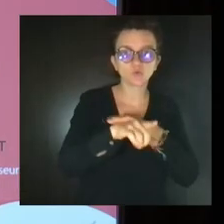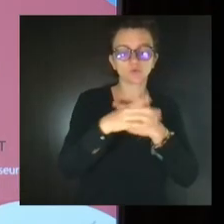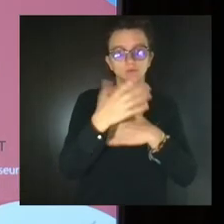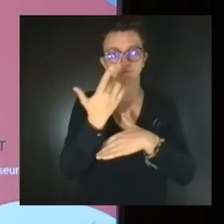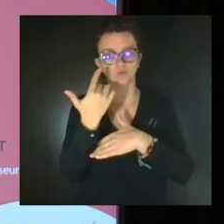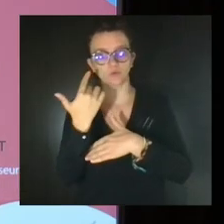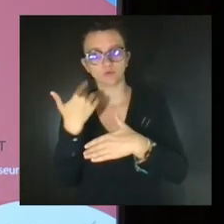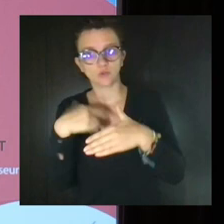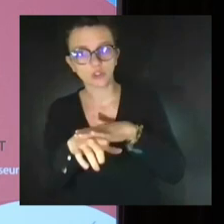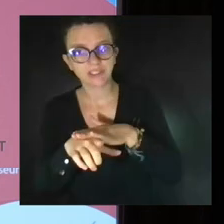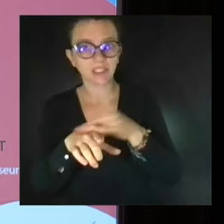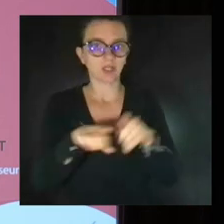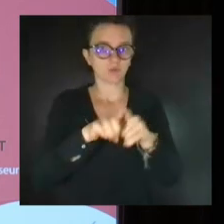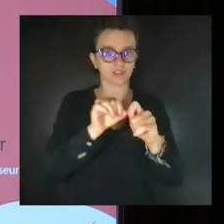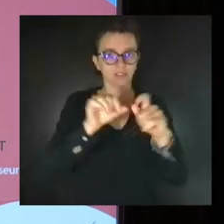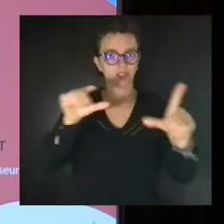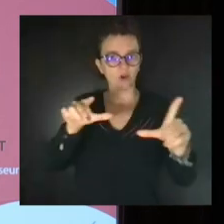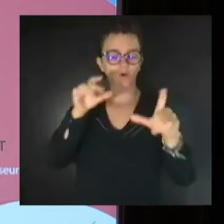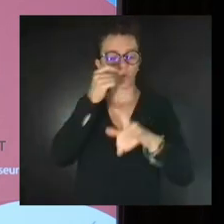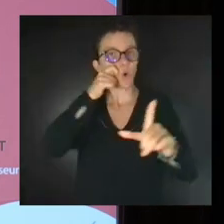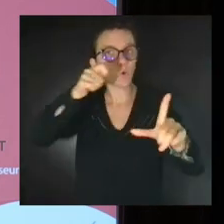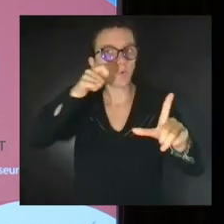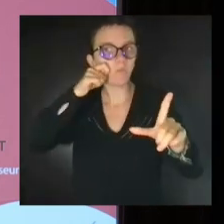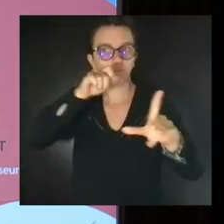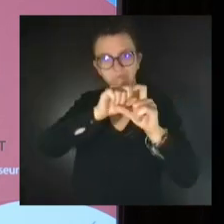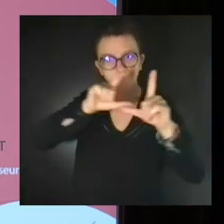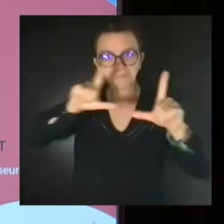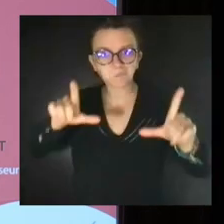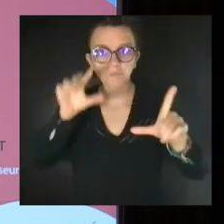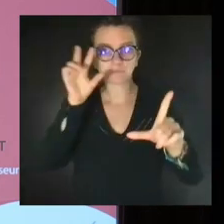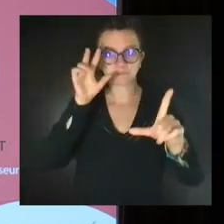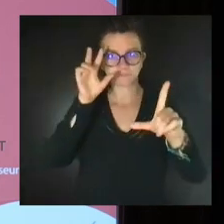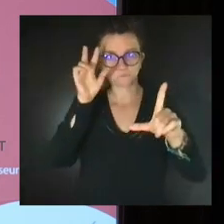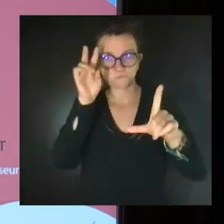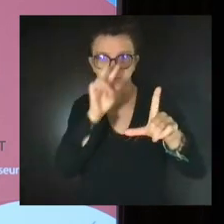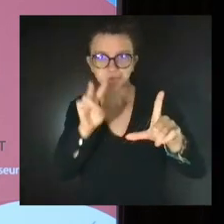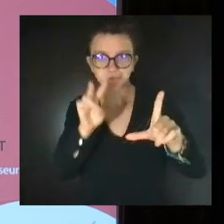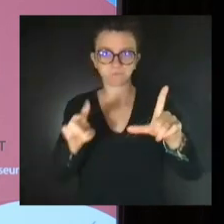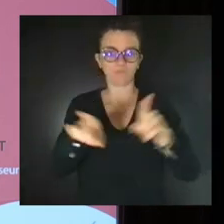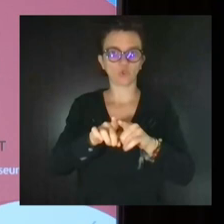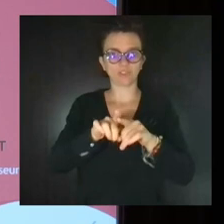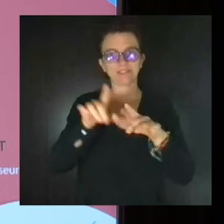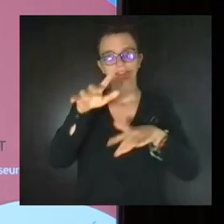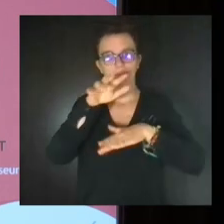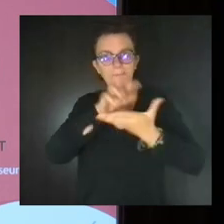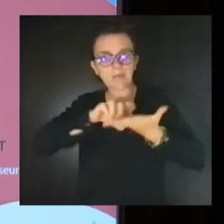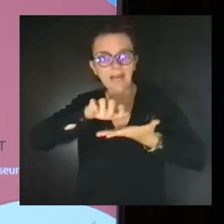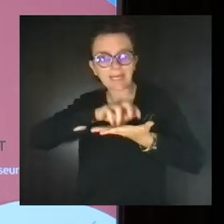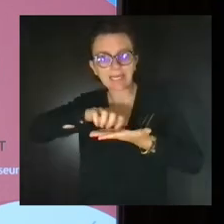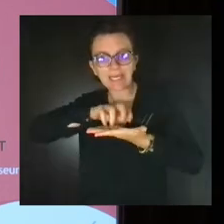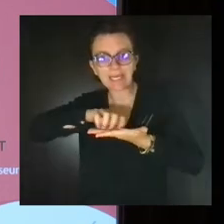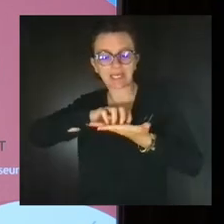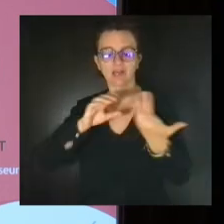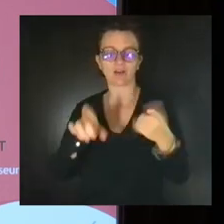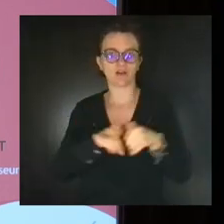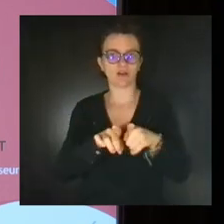des lecteurs d'écran, des plages braille sur les micro-ordinateurs. On a un CRT, par exemple, on a un